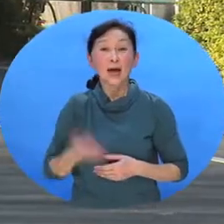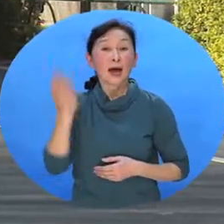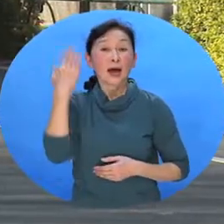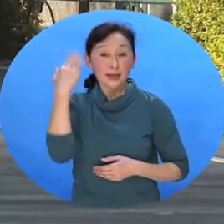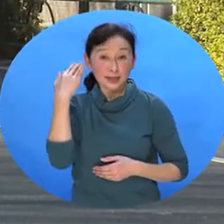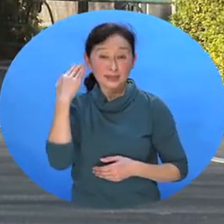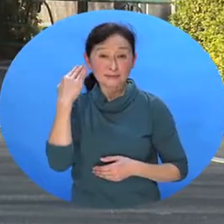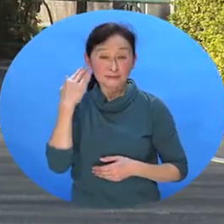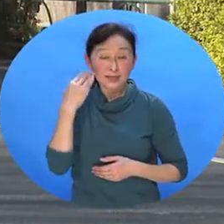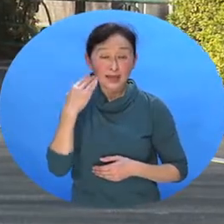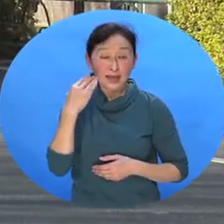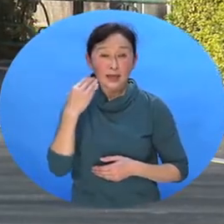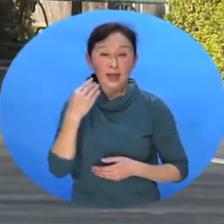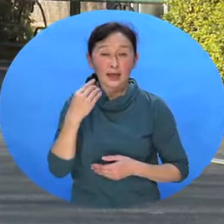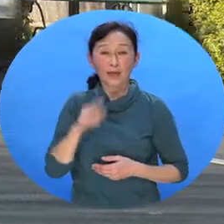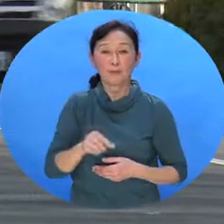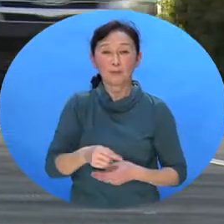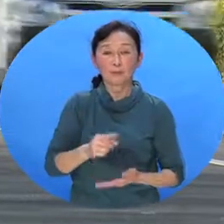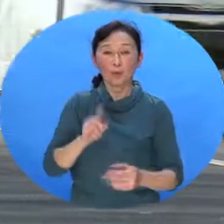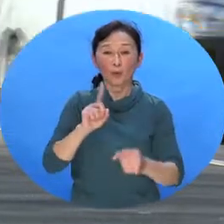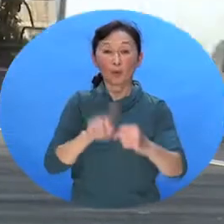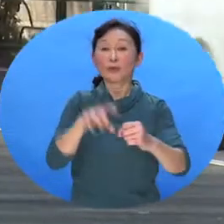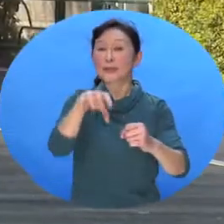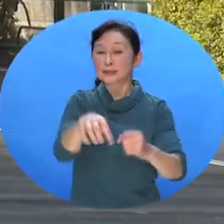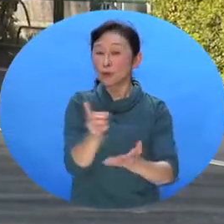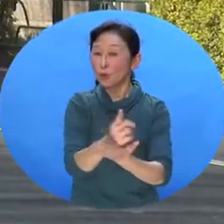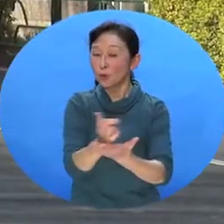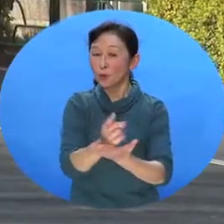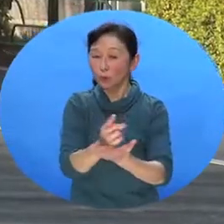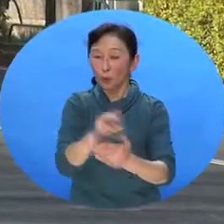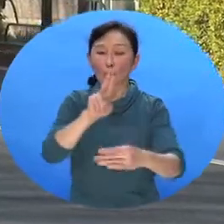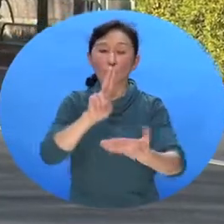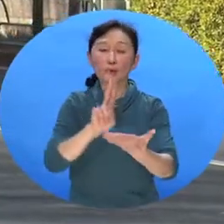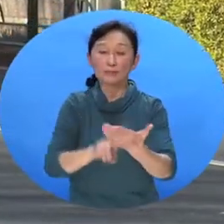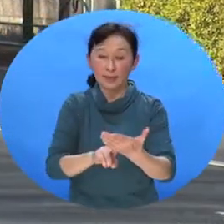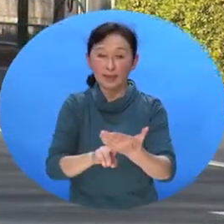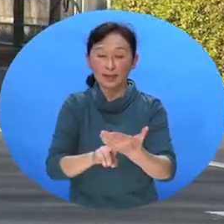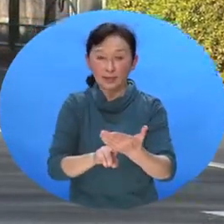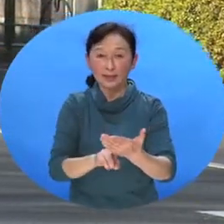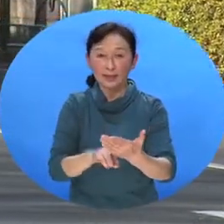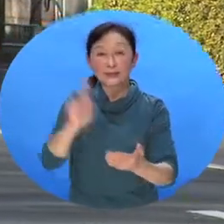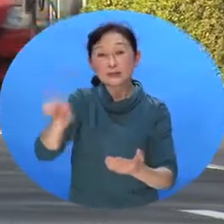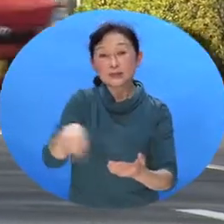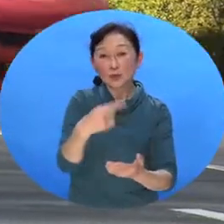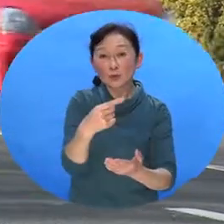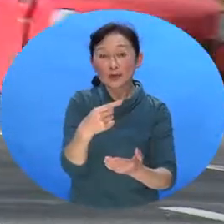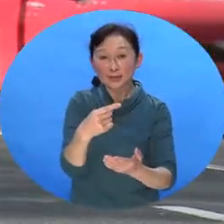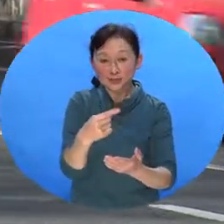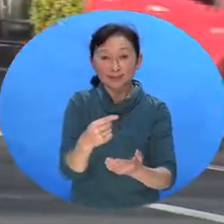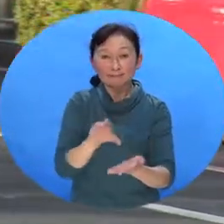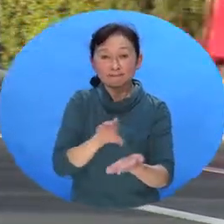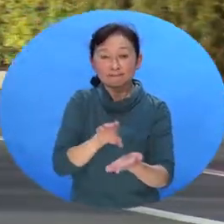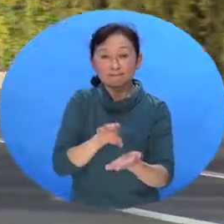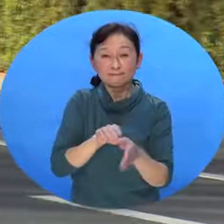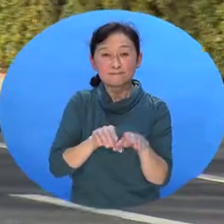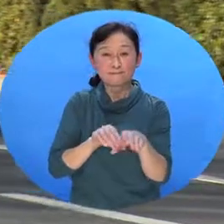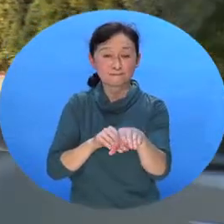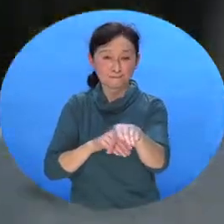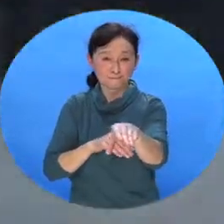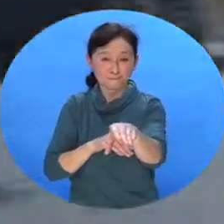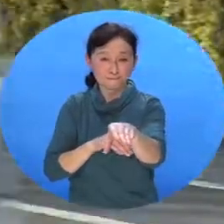らかじめこの交差点を右折するように設定されたプログラム通り自動的に右折レーンに入っていき